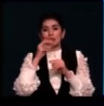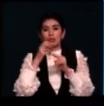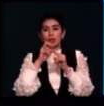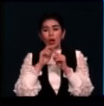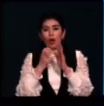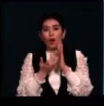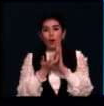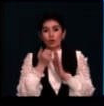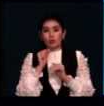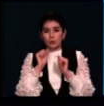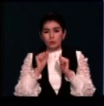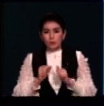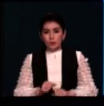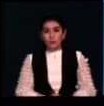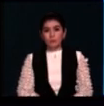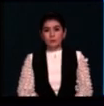olinadi.